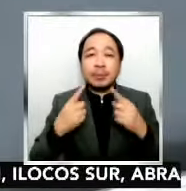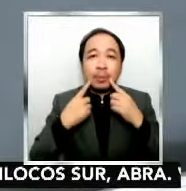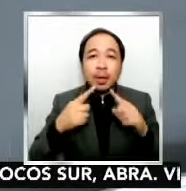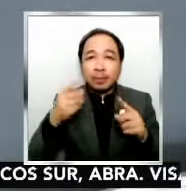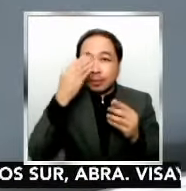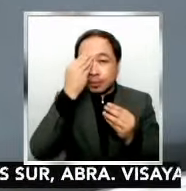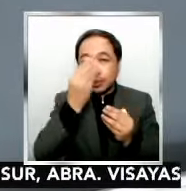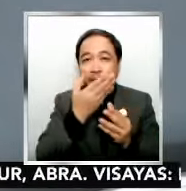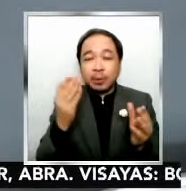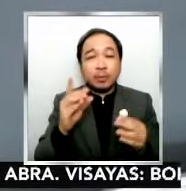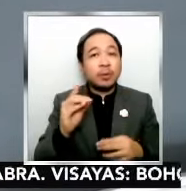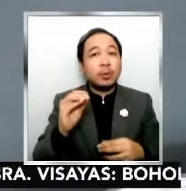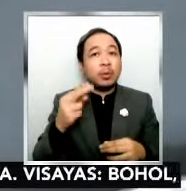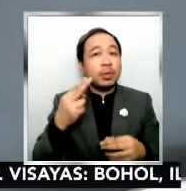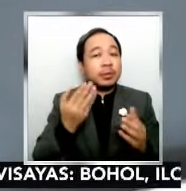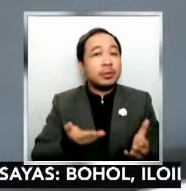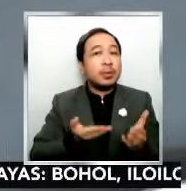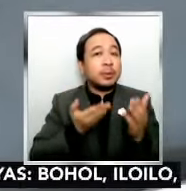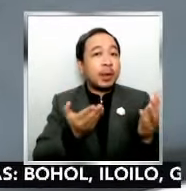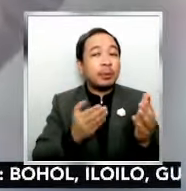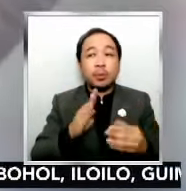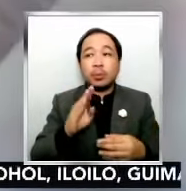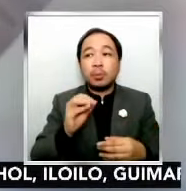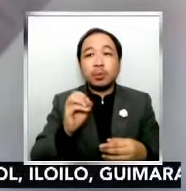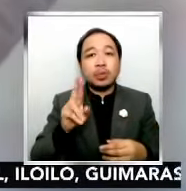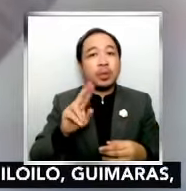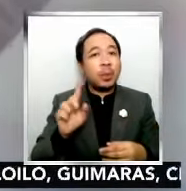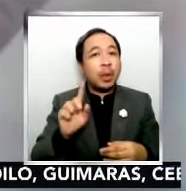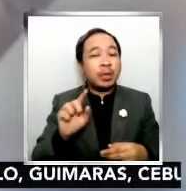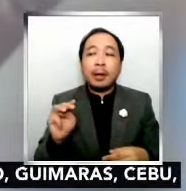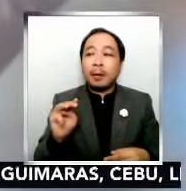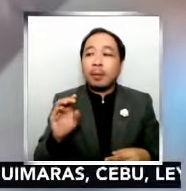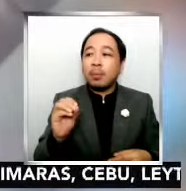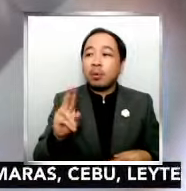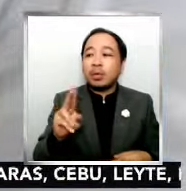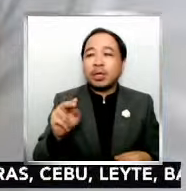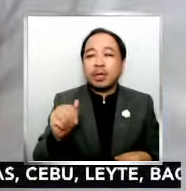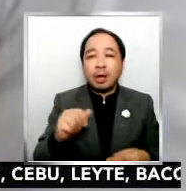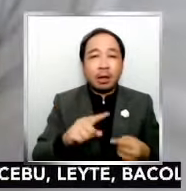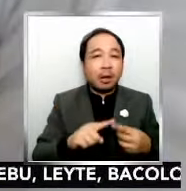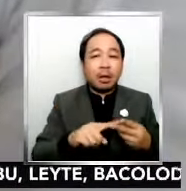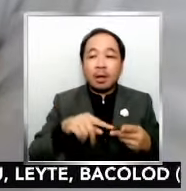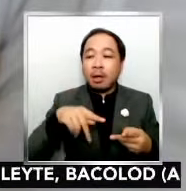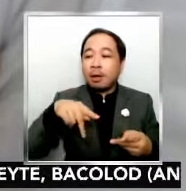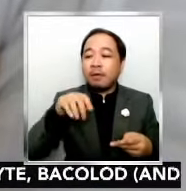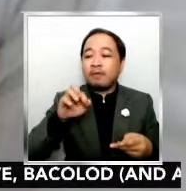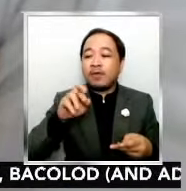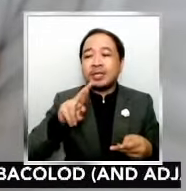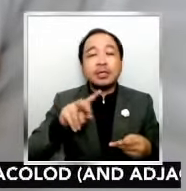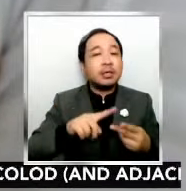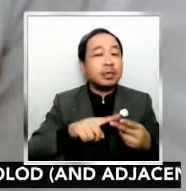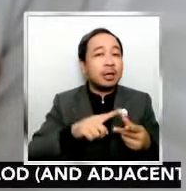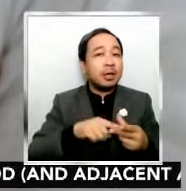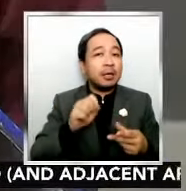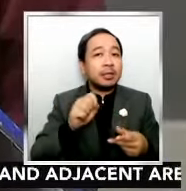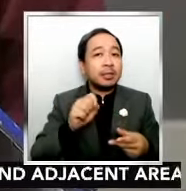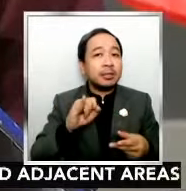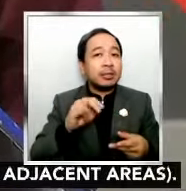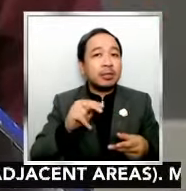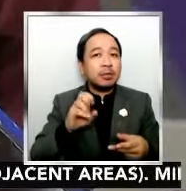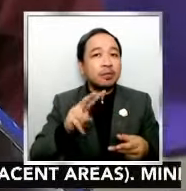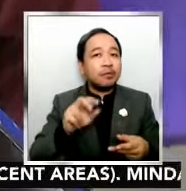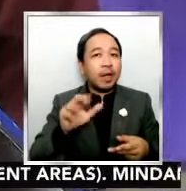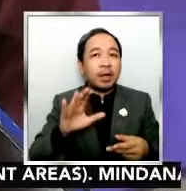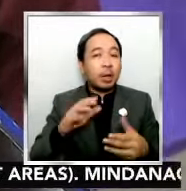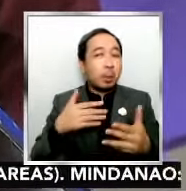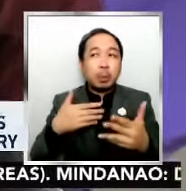na nirerekomenda bilang booster shot ang Moderna, Pfizer at Sinovac kahit pa anong brand ang unang turok kontra COVID. Ayon naman